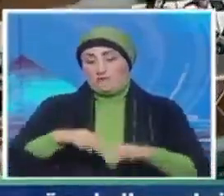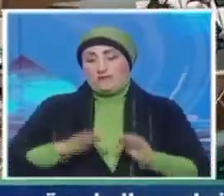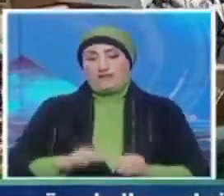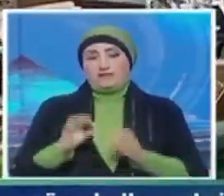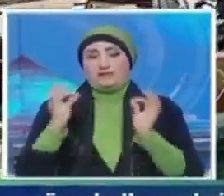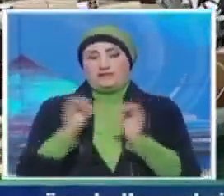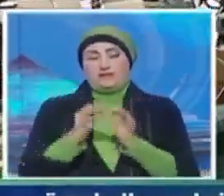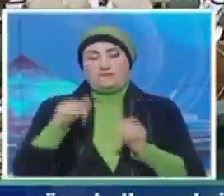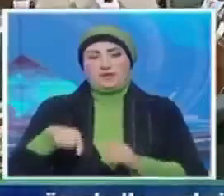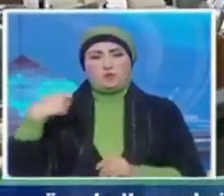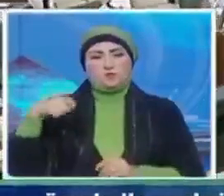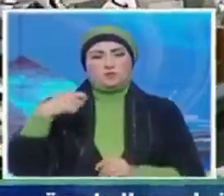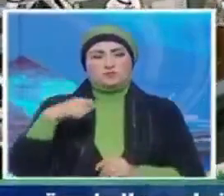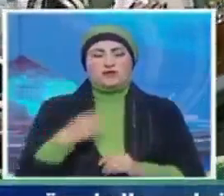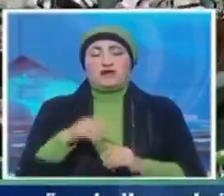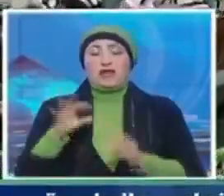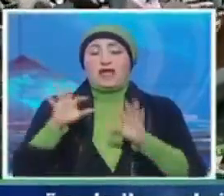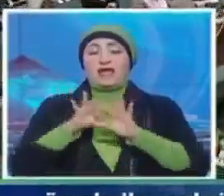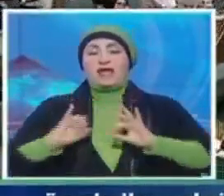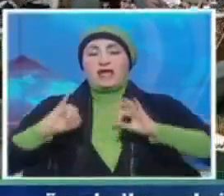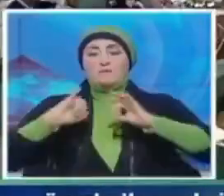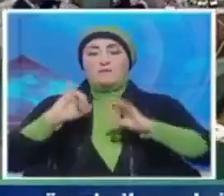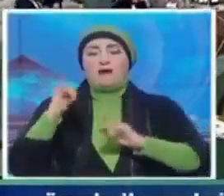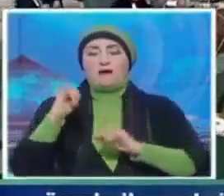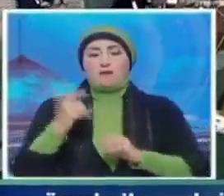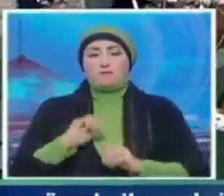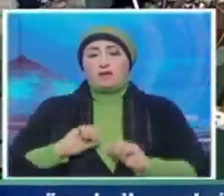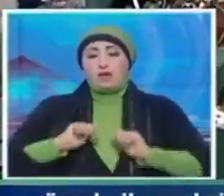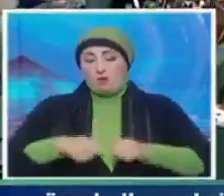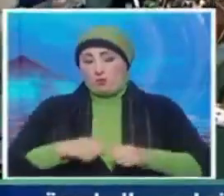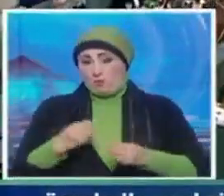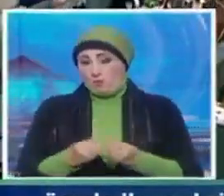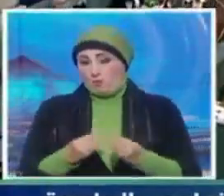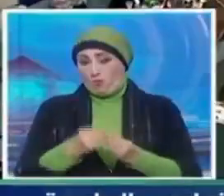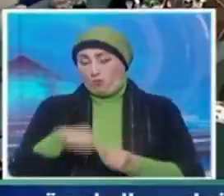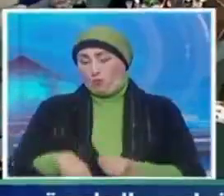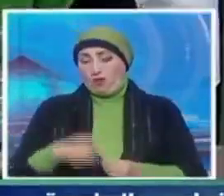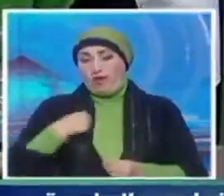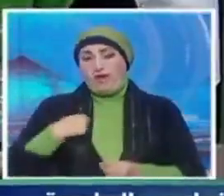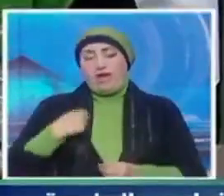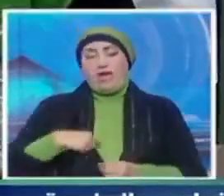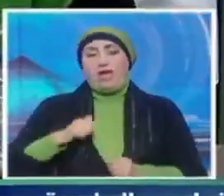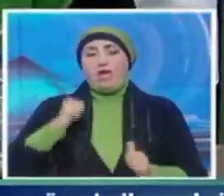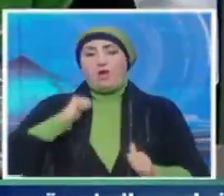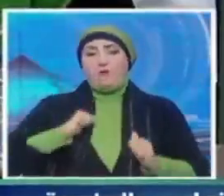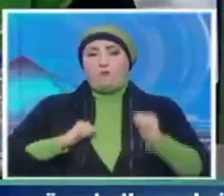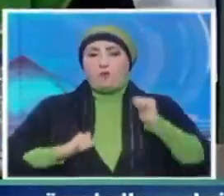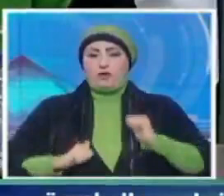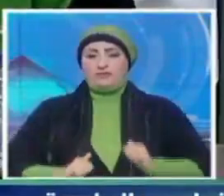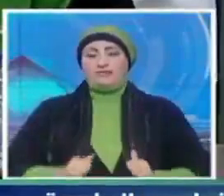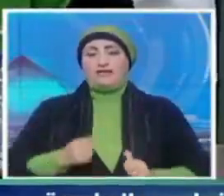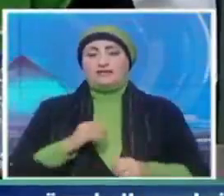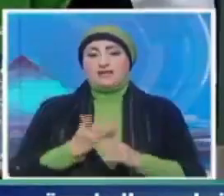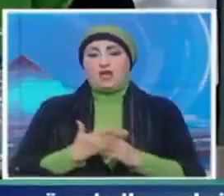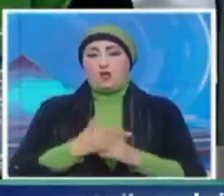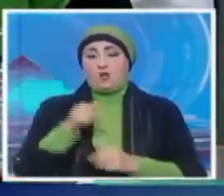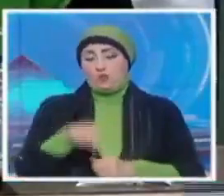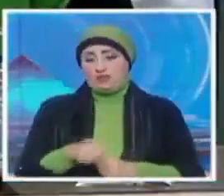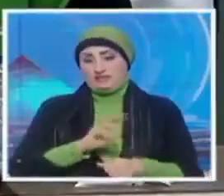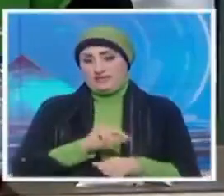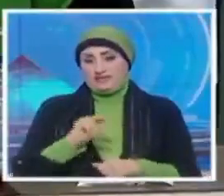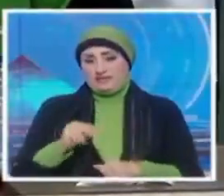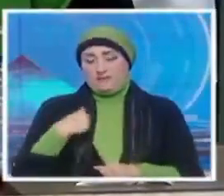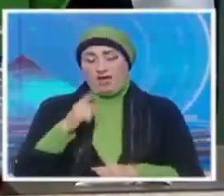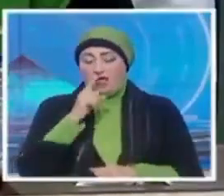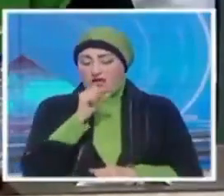المستوى الوزاري بمقر الجامعة العربية ورئاسة الجمهورية الإسلامية الموريتانية. ينعقد المجلس اليوم في مرحلة دقيقة